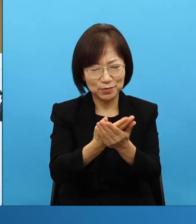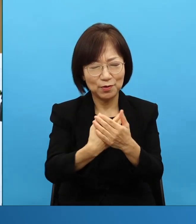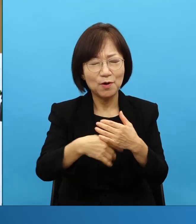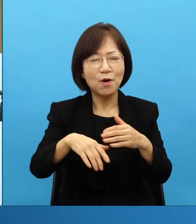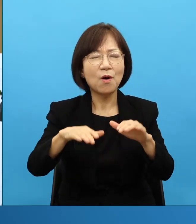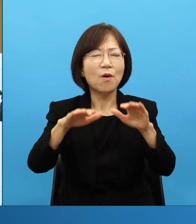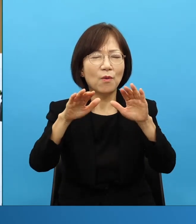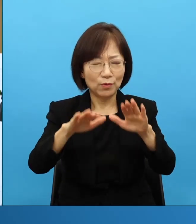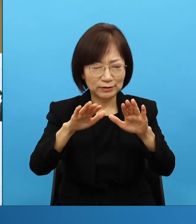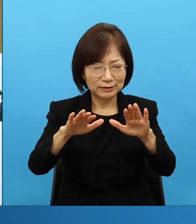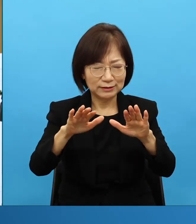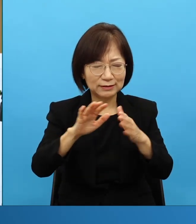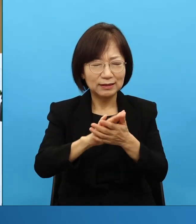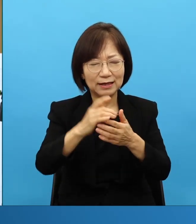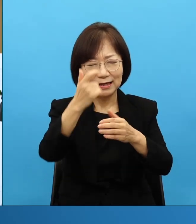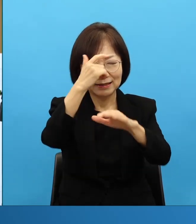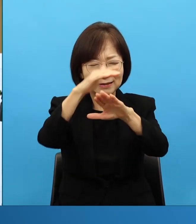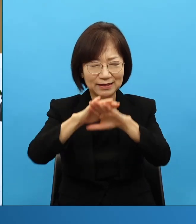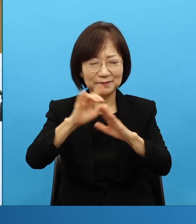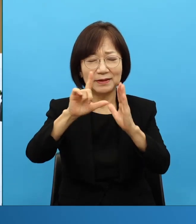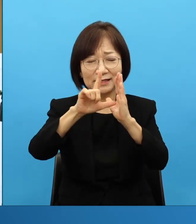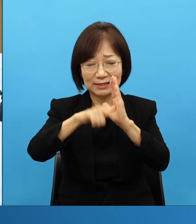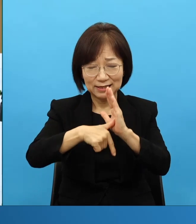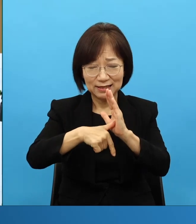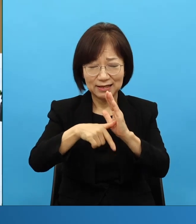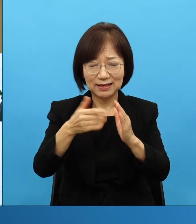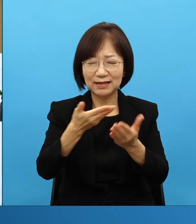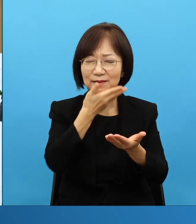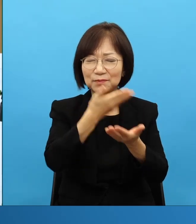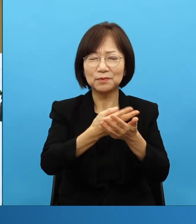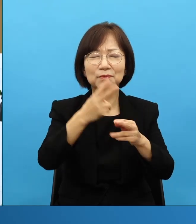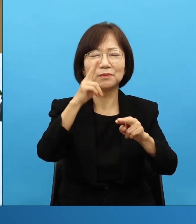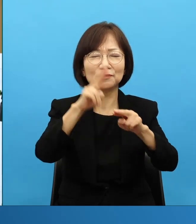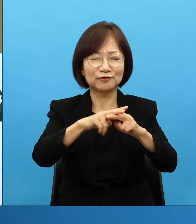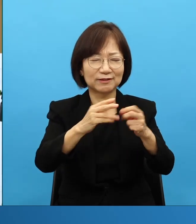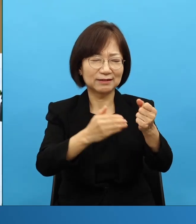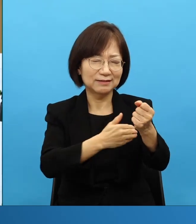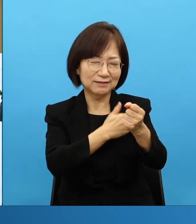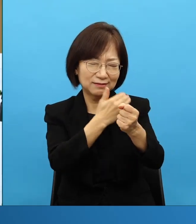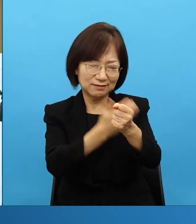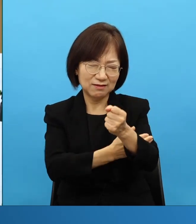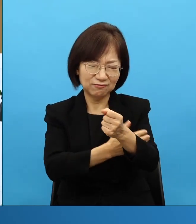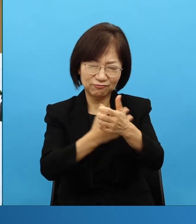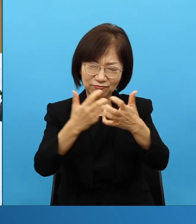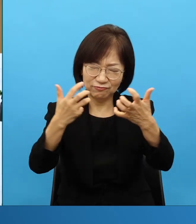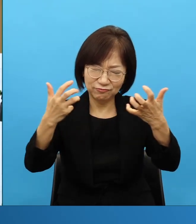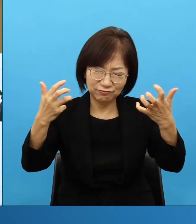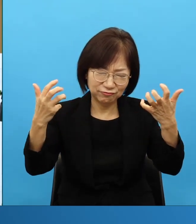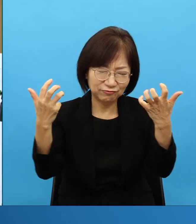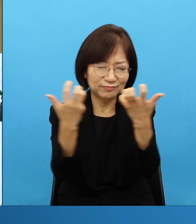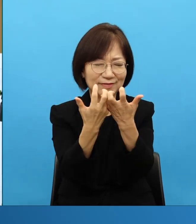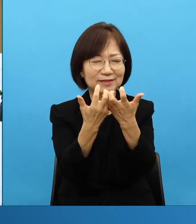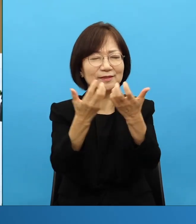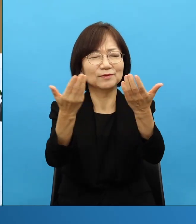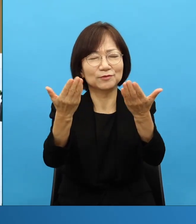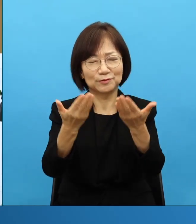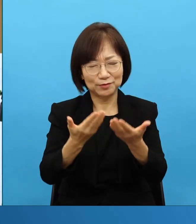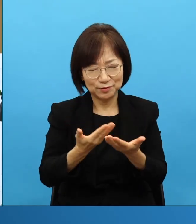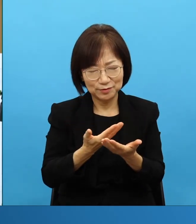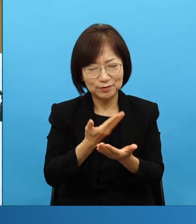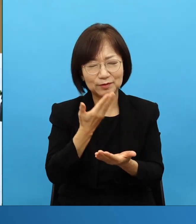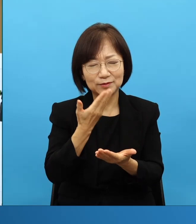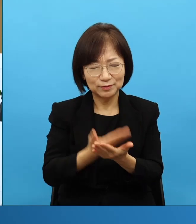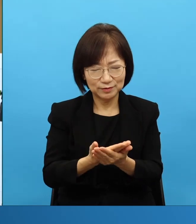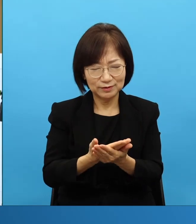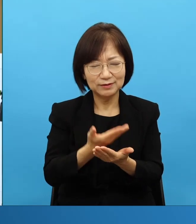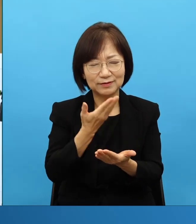주시길 소원합니다. At this time, as we give you worship as the witnesses who receive the first, the last, and the eternal answer, to envision the picture of the watchman who will only